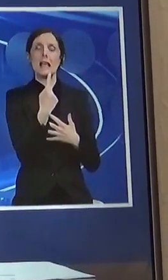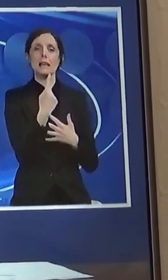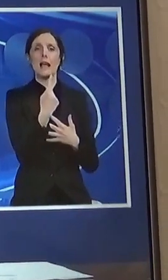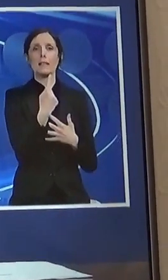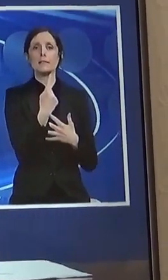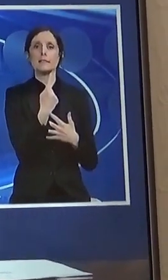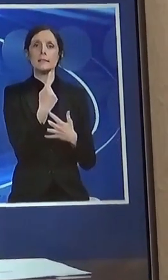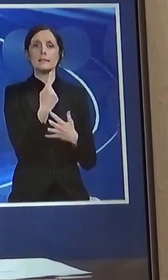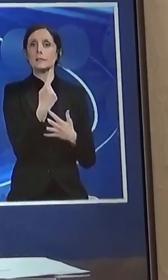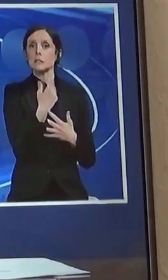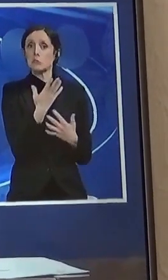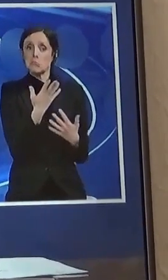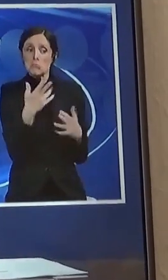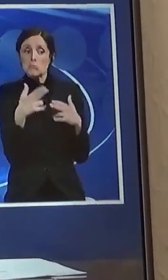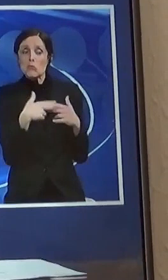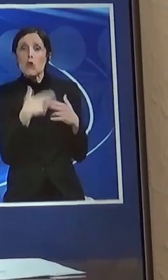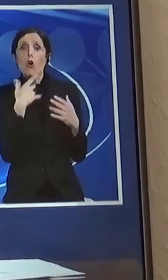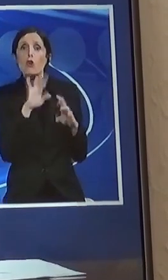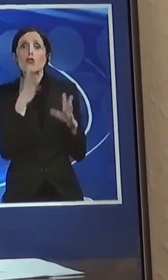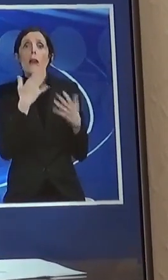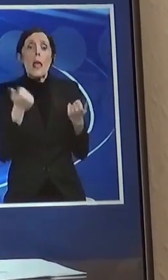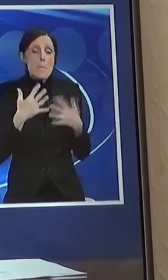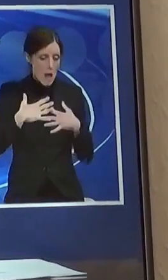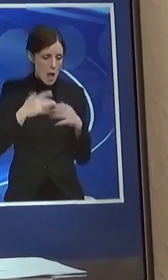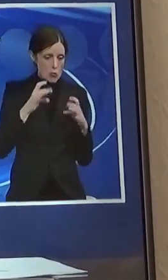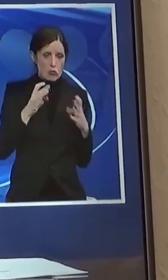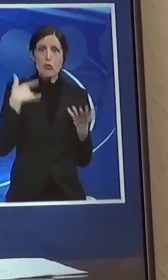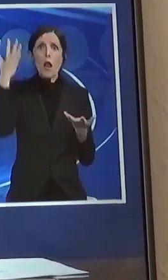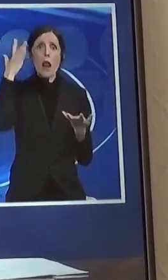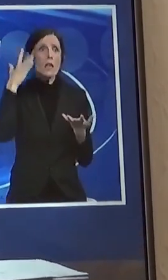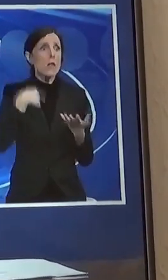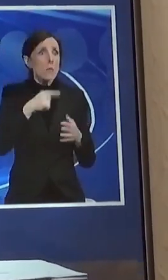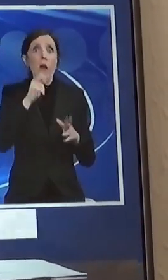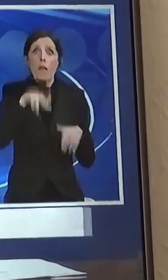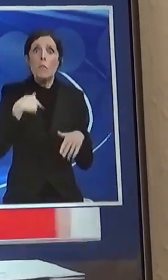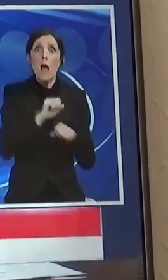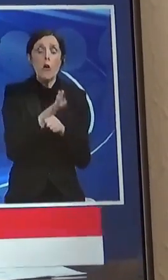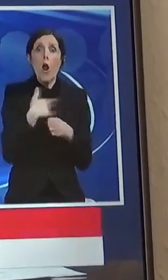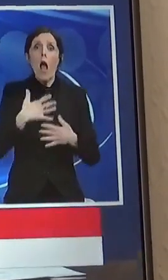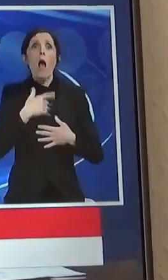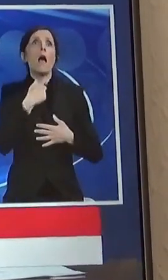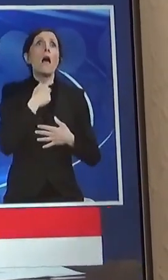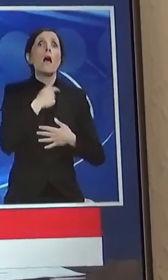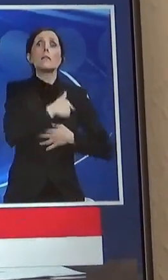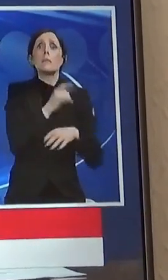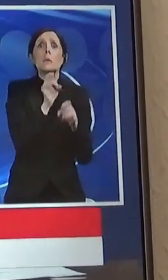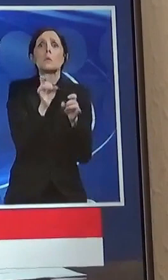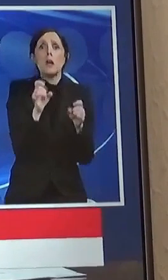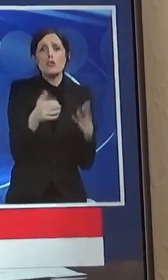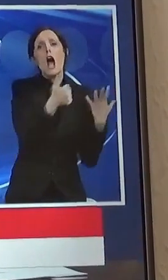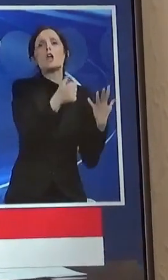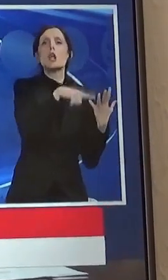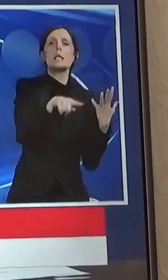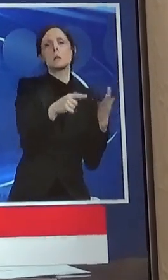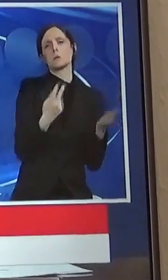praktično asimptomatske forme, dakle nisu imali uopšte znake bolesti. Ovo je jedna